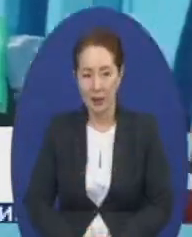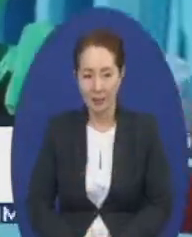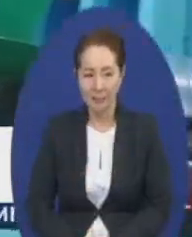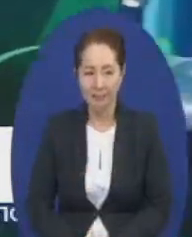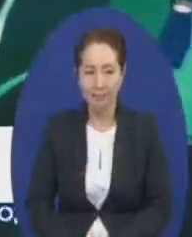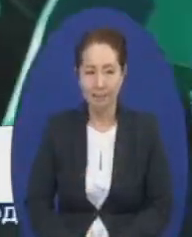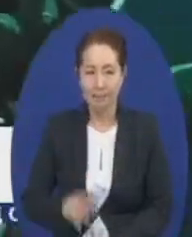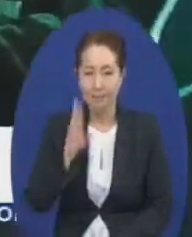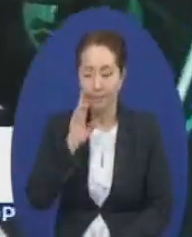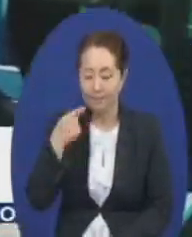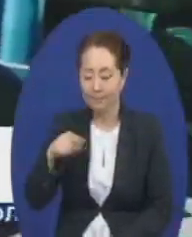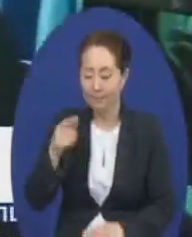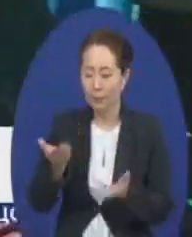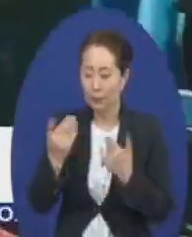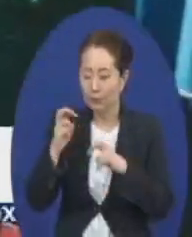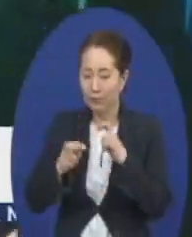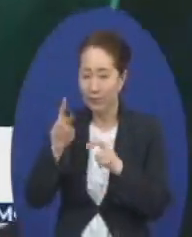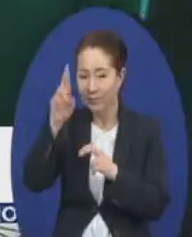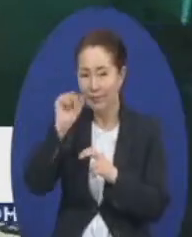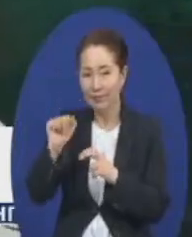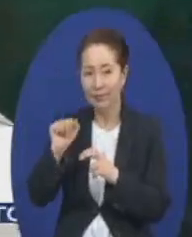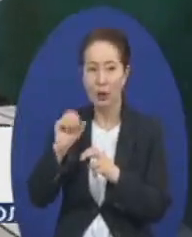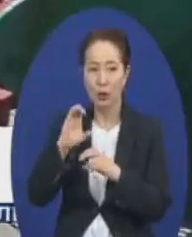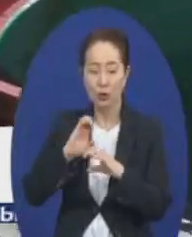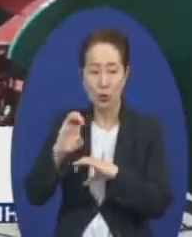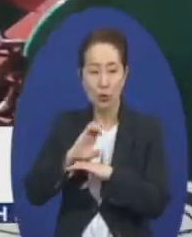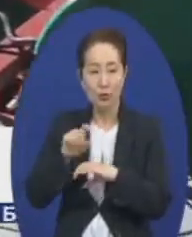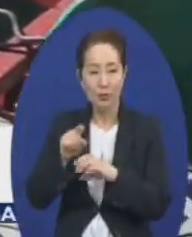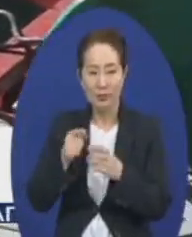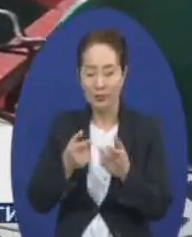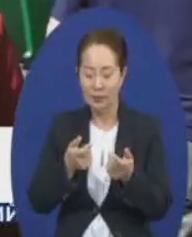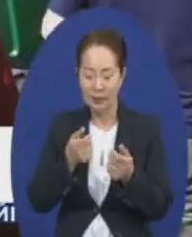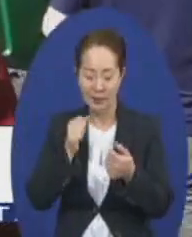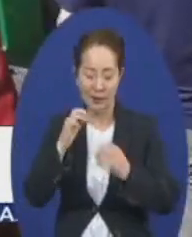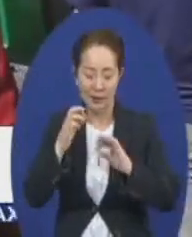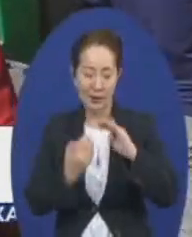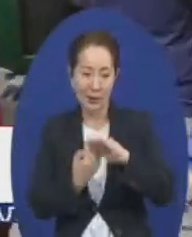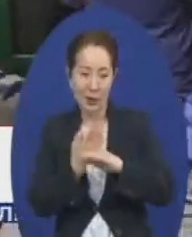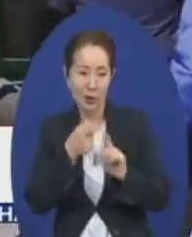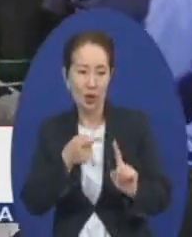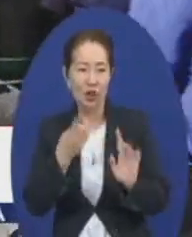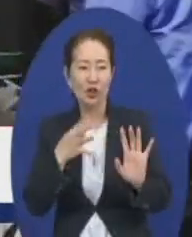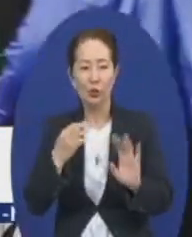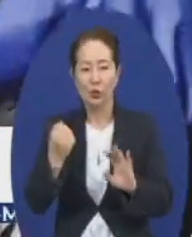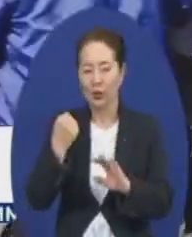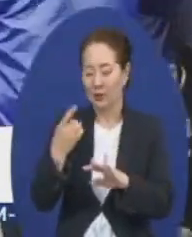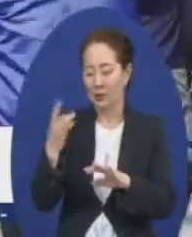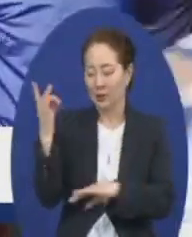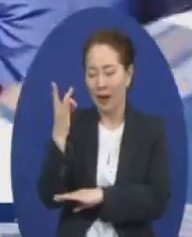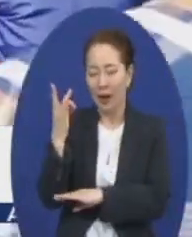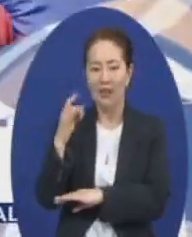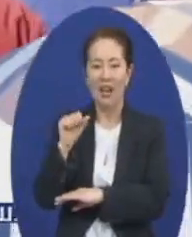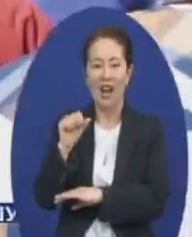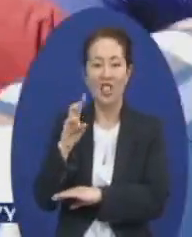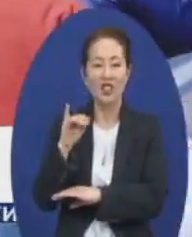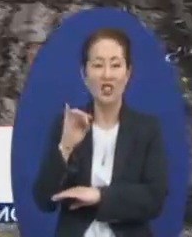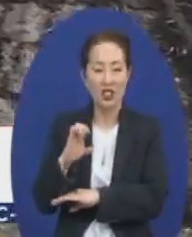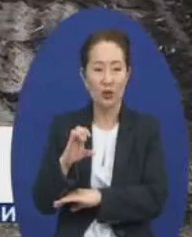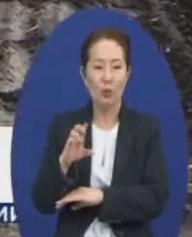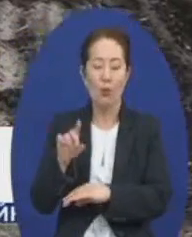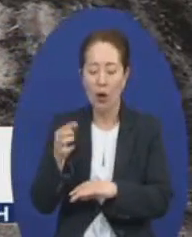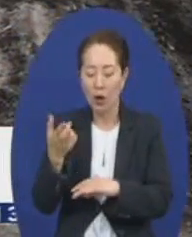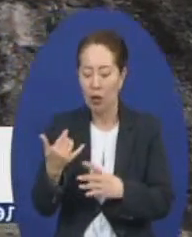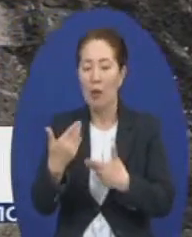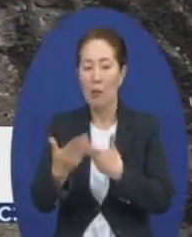бий болж байгаа маа. Хүнсүтэй аж ахуй хөнгө үйлдвэрийн яамнаас сумын тариаланчдад зориулж 90 морины хүчтэй трактор, анжис, борноо, чиргүүлийг хүлээлгэн өгсөн